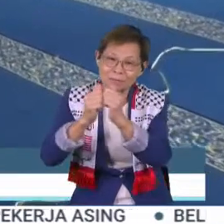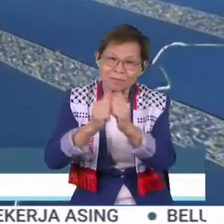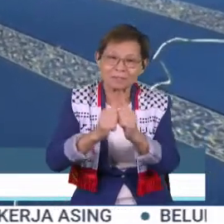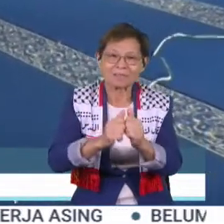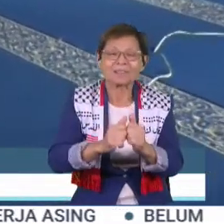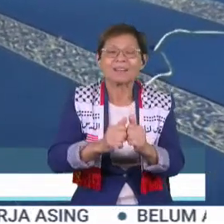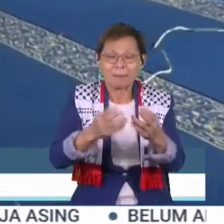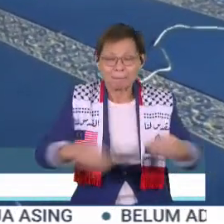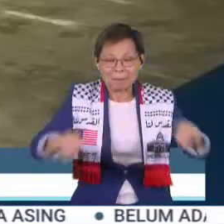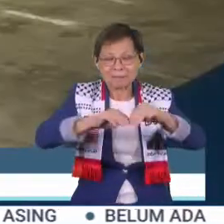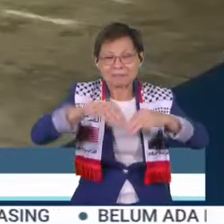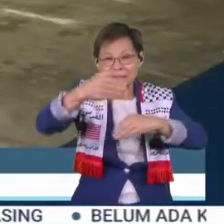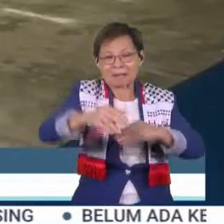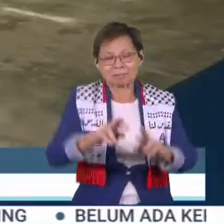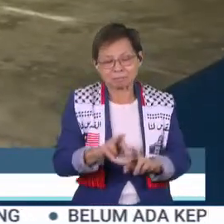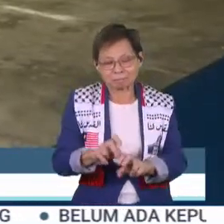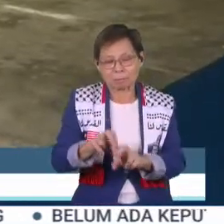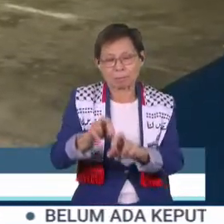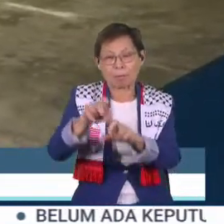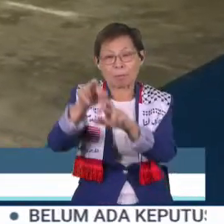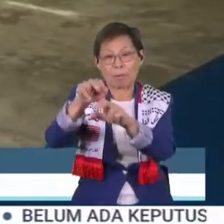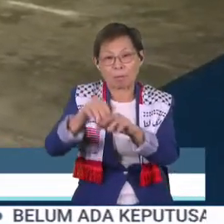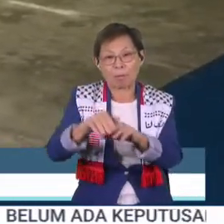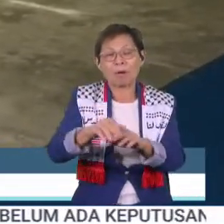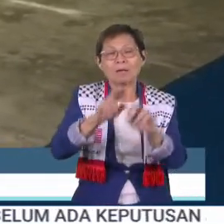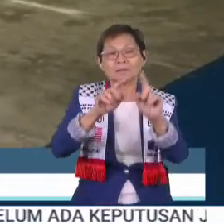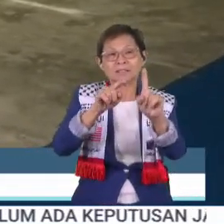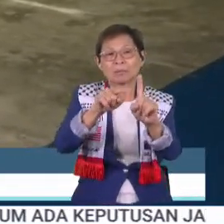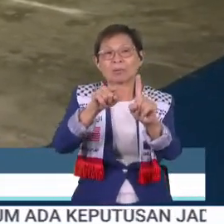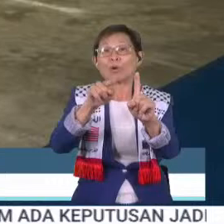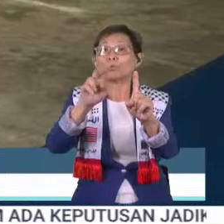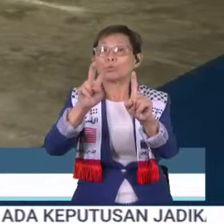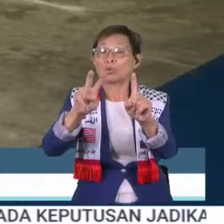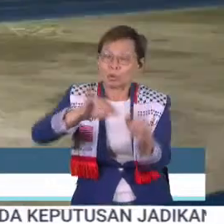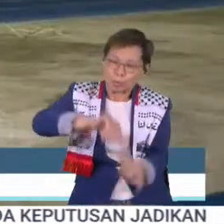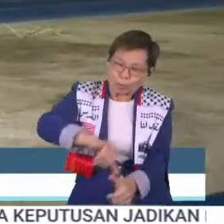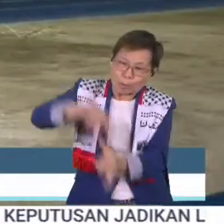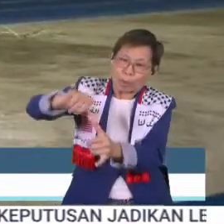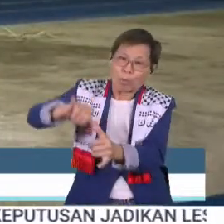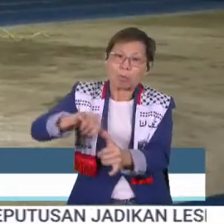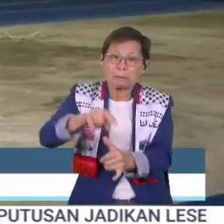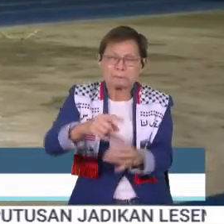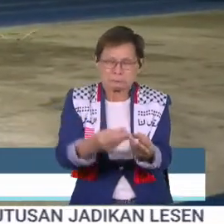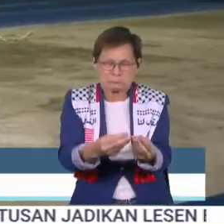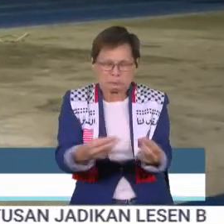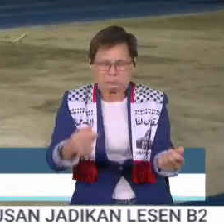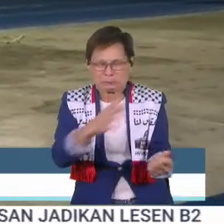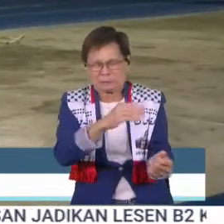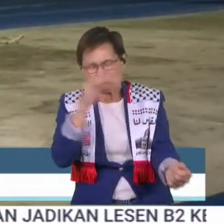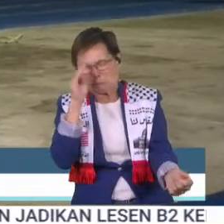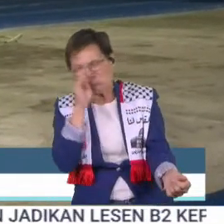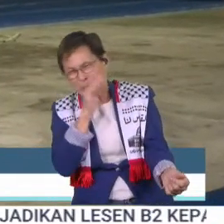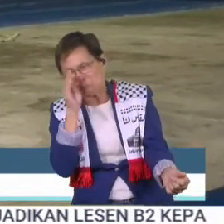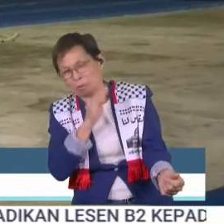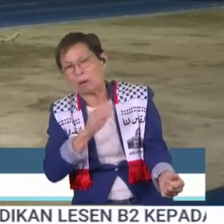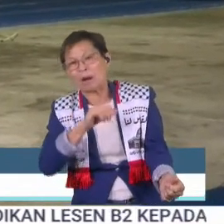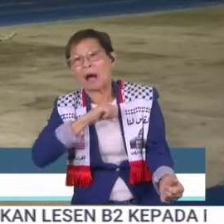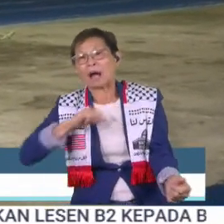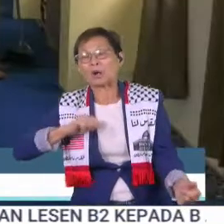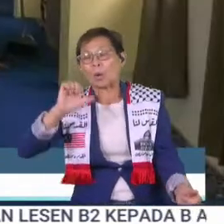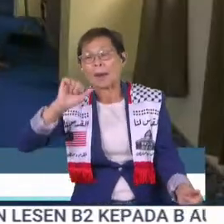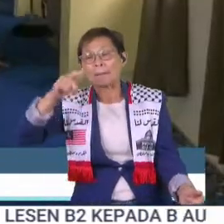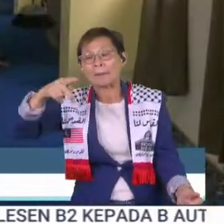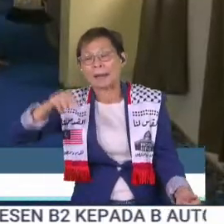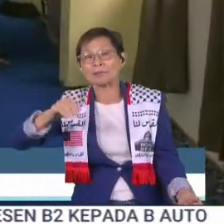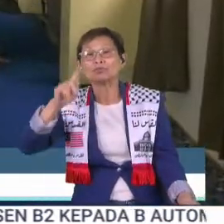Pekarangan masjid termasuk tangga dinaiki air paras 1.2 meter minggu lalu menyebabkan keadaan berlumpur dan berbau. Anggota APM